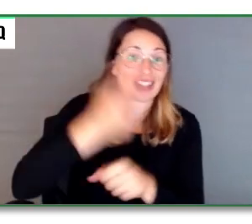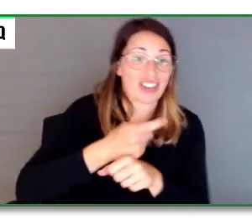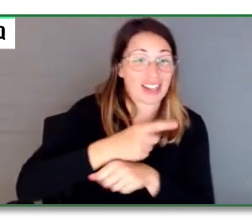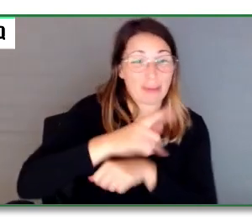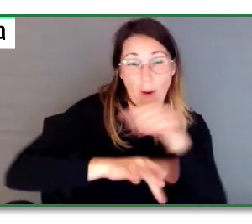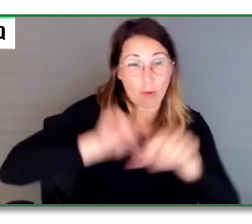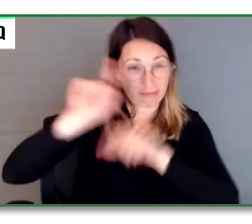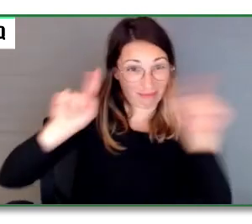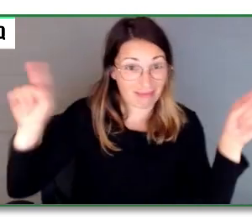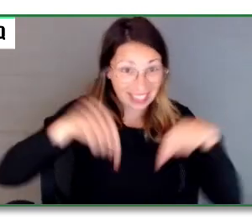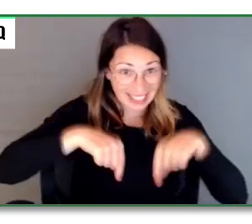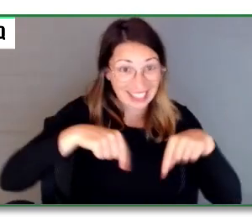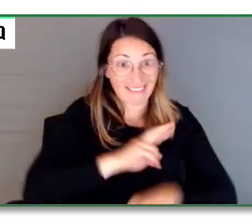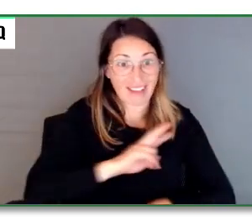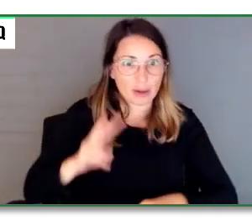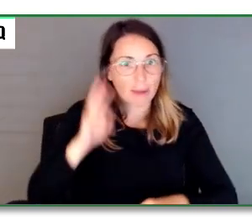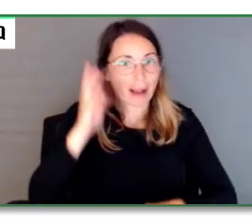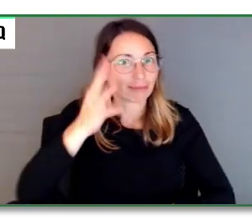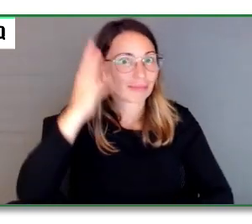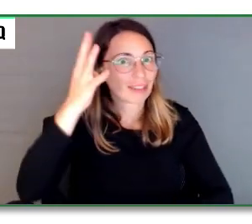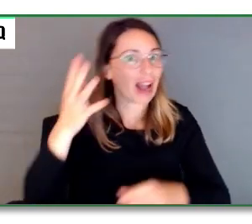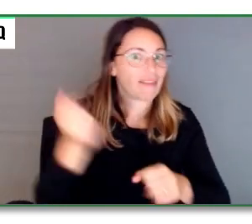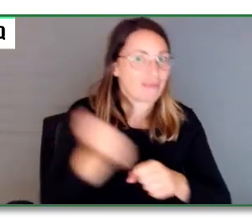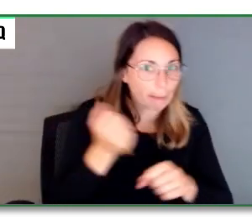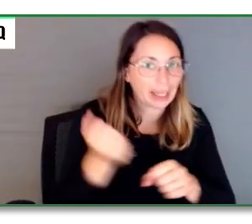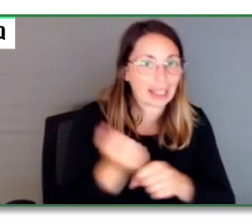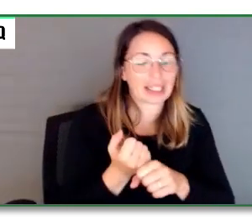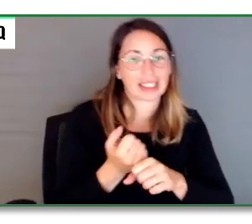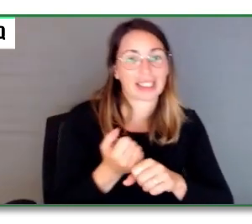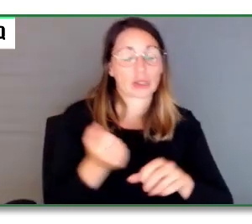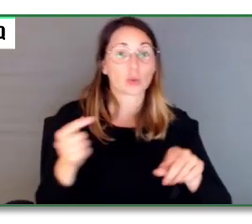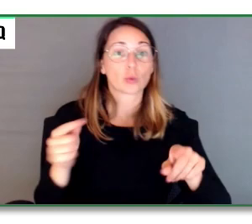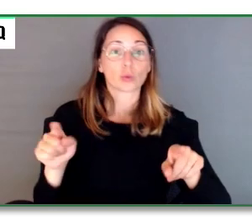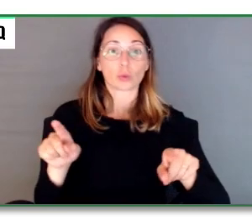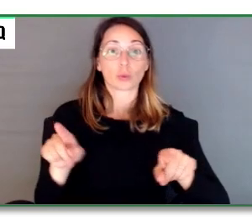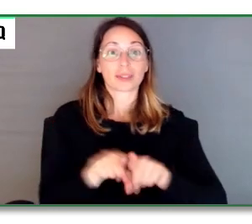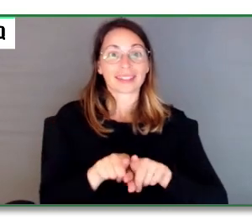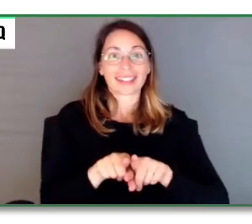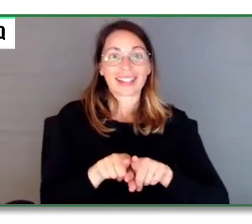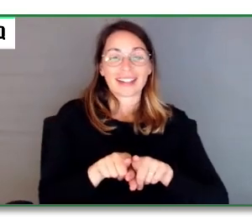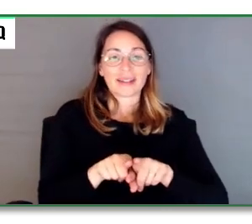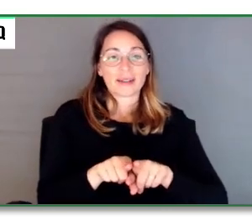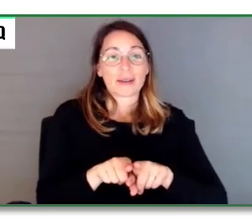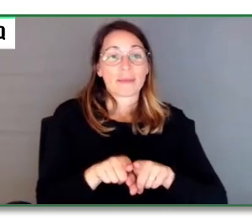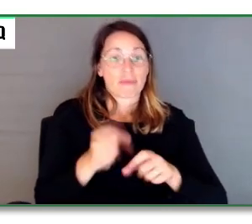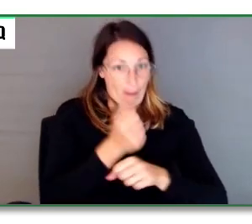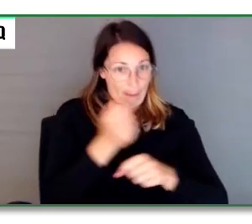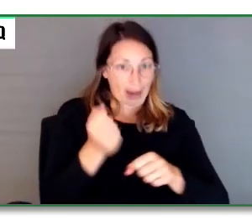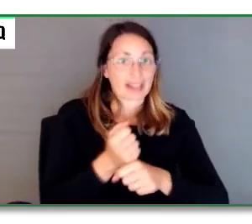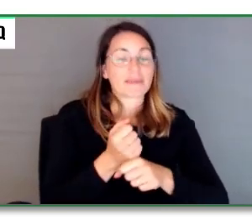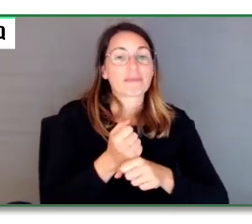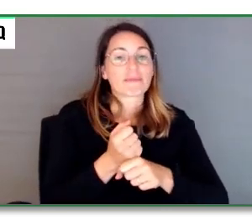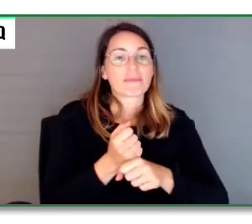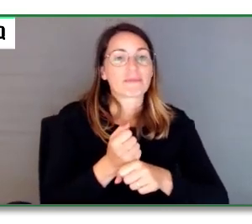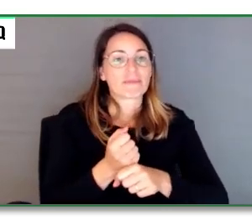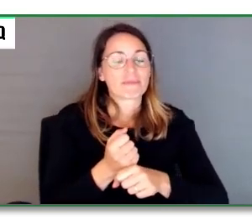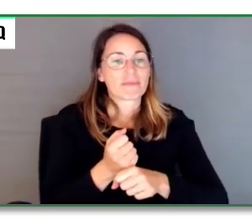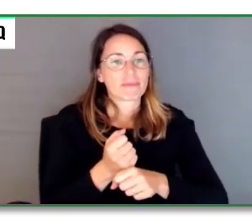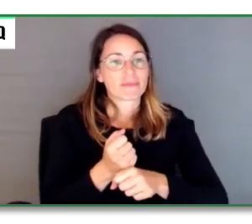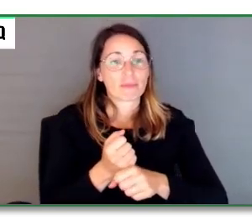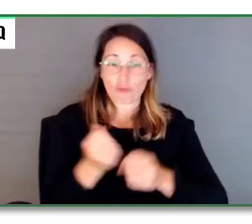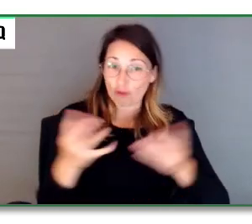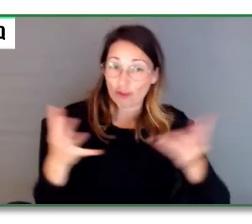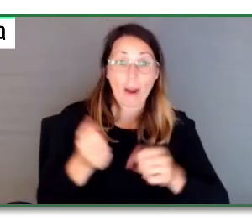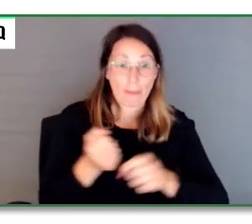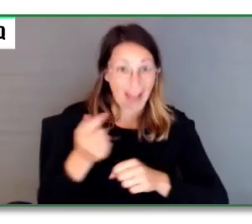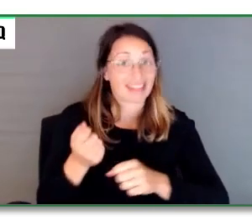Vancouver et nous en fabriquons donc plusieurs par année et